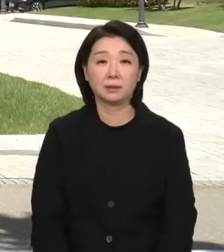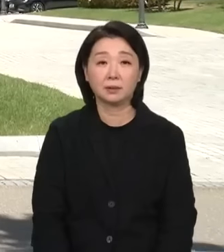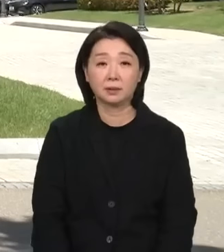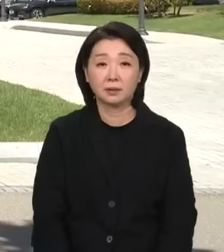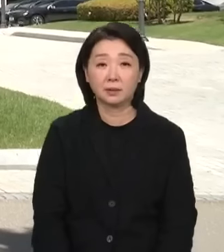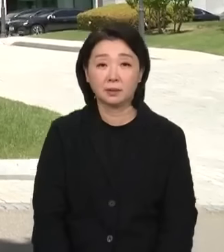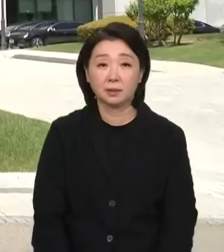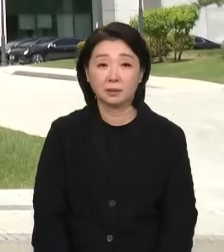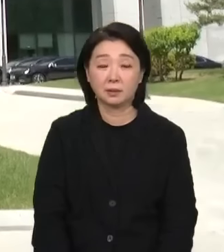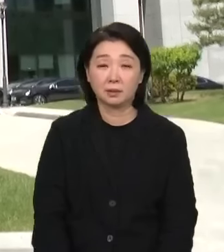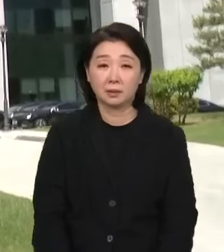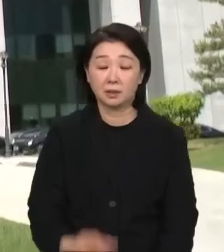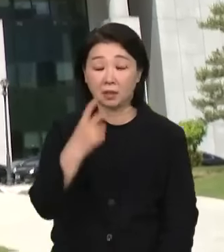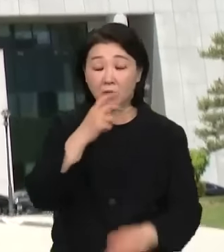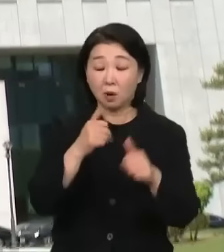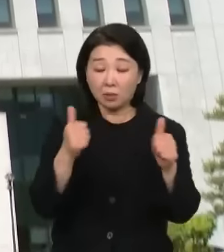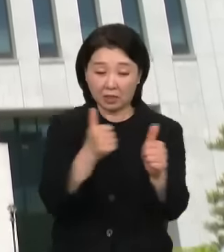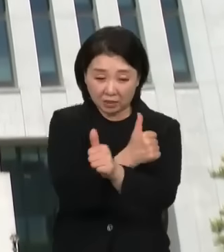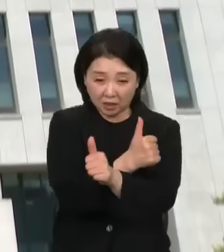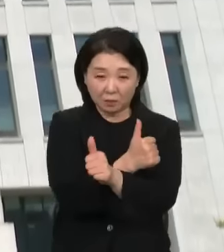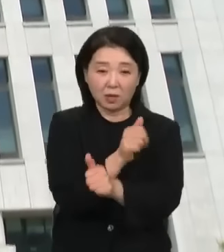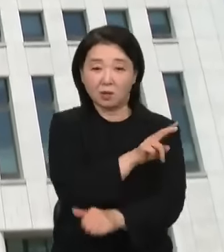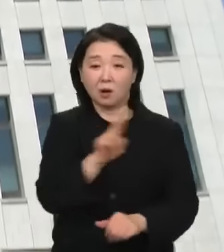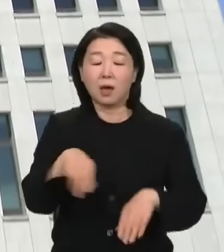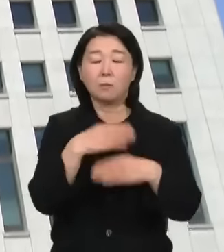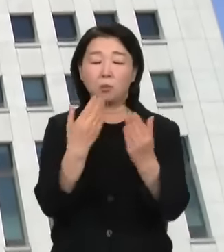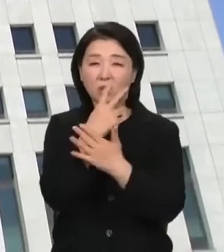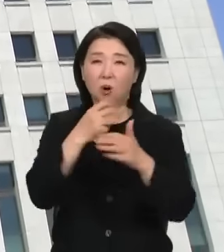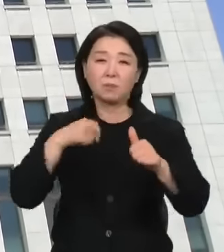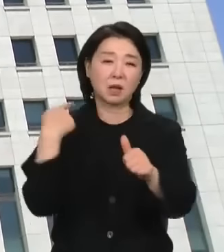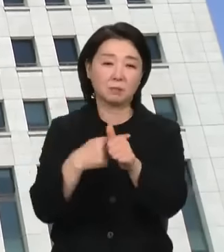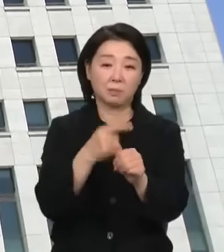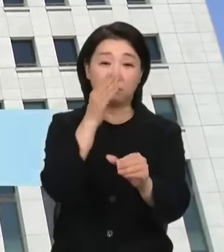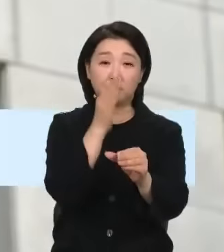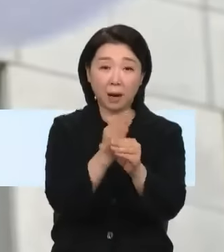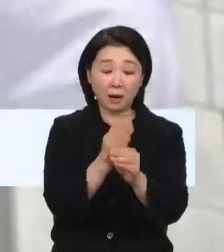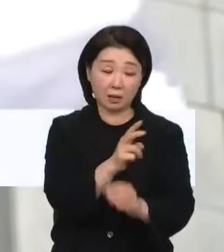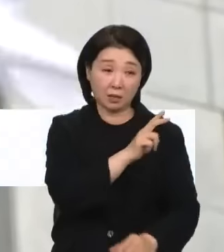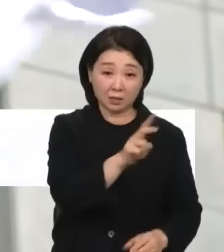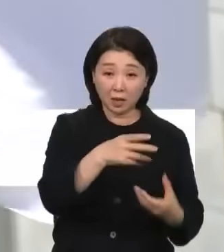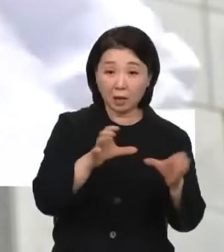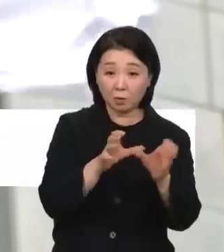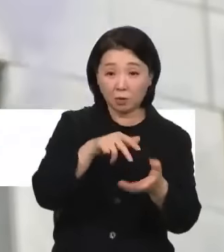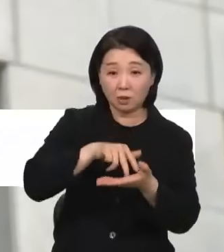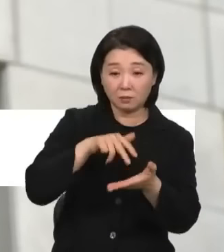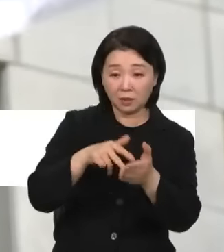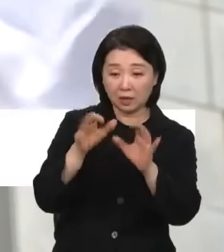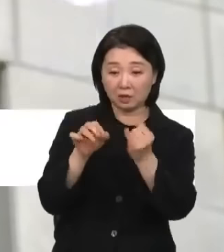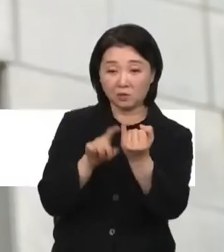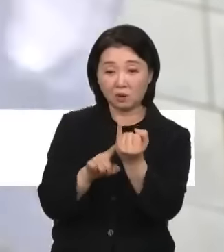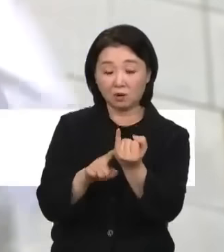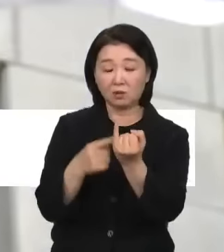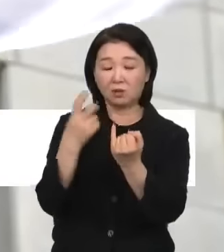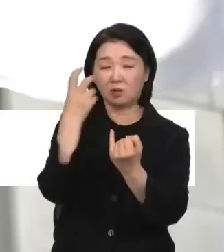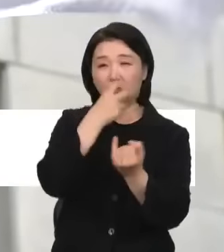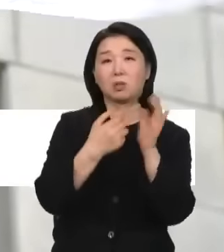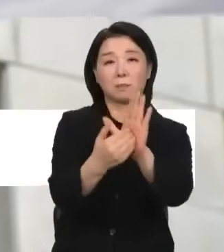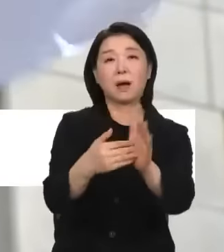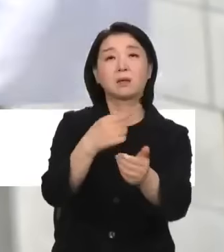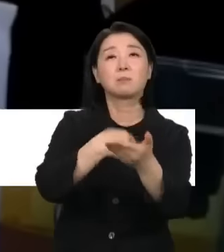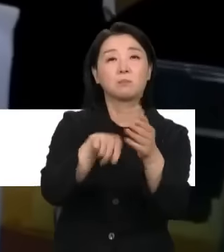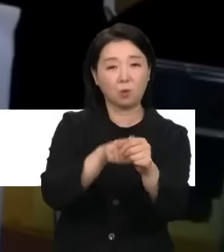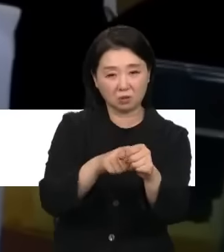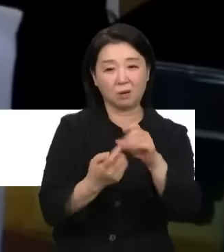검찰 인사 뒤 여야 모두 검찰을 비판하고 있습니다. 야권에선 이번 검찰 인사가 김건희 여사 수사를 막기 위한 것이라고